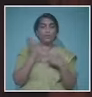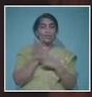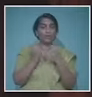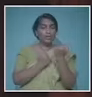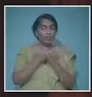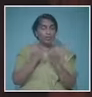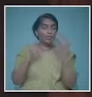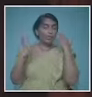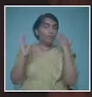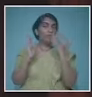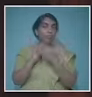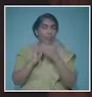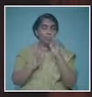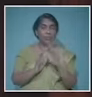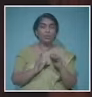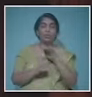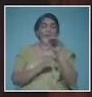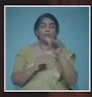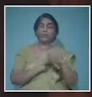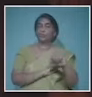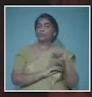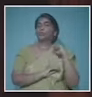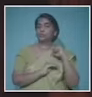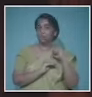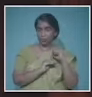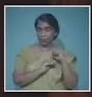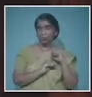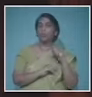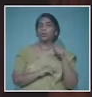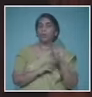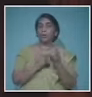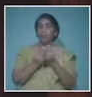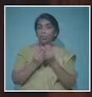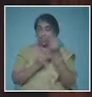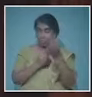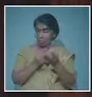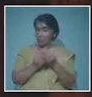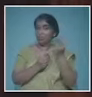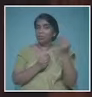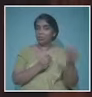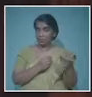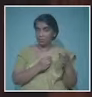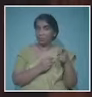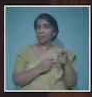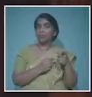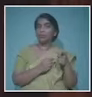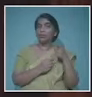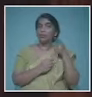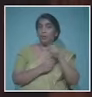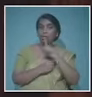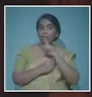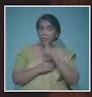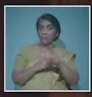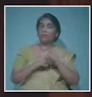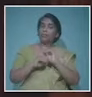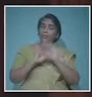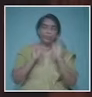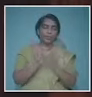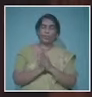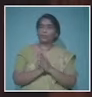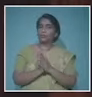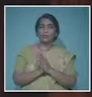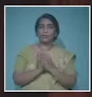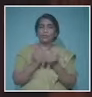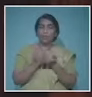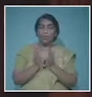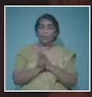සමෘද්ධි ව්‍යාපාරය අරමුණ තමයි කිව්වා ගම සමාජ සයිබල ගැන්වීම. මේ දෙන මුදල් සංඛ්‍යාවෙන් ඒ ඔය කියන දේවල් කොයි කාලෙකවත්